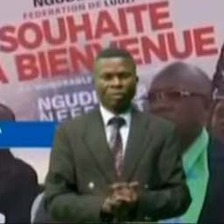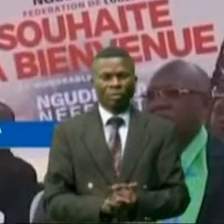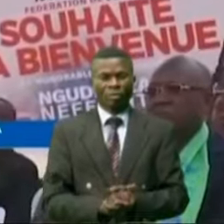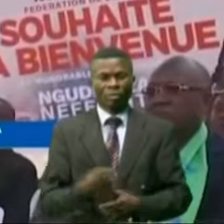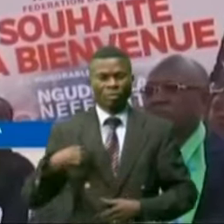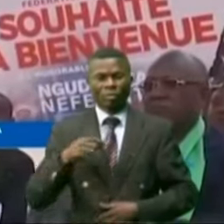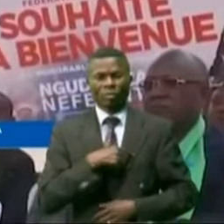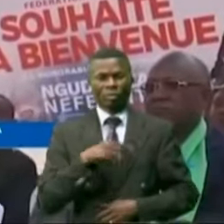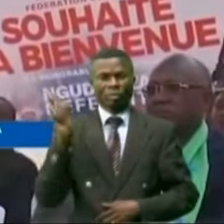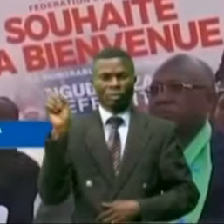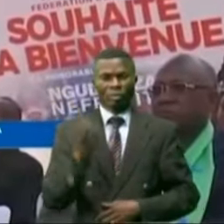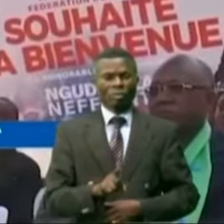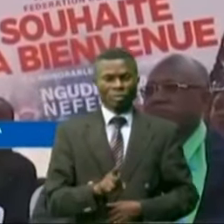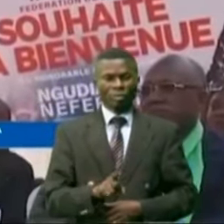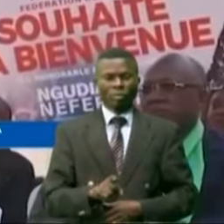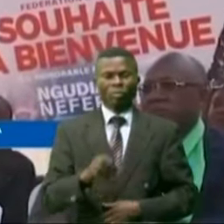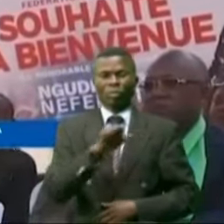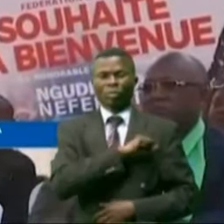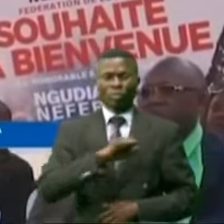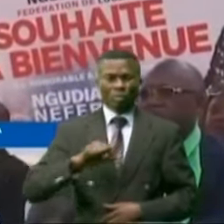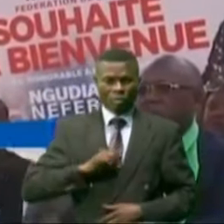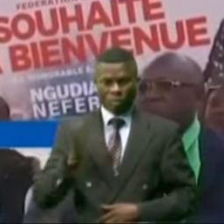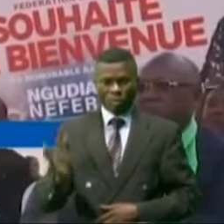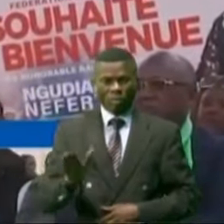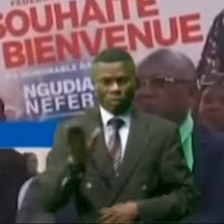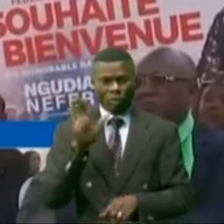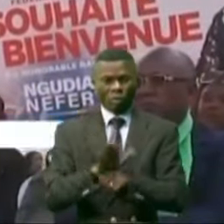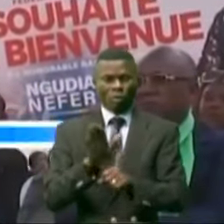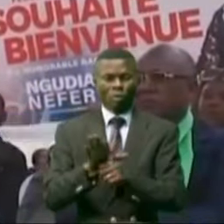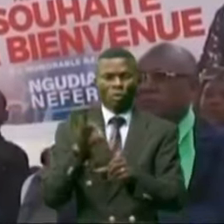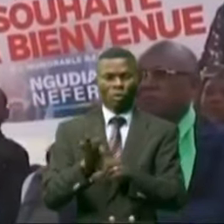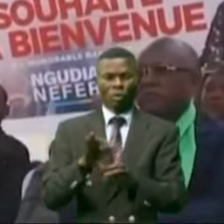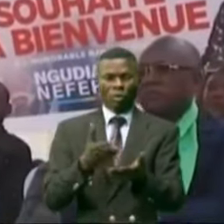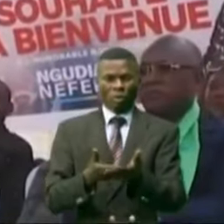Nous sommes allés au Sénat et il y a eu des élections.